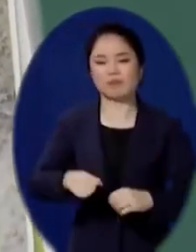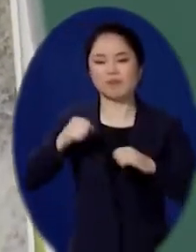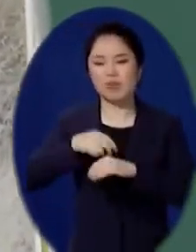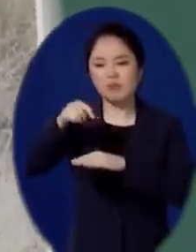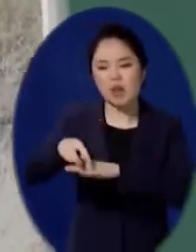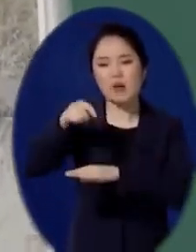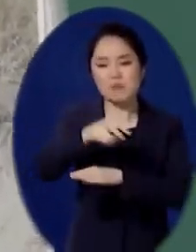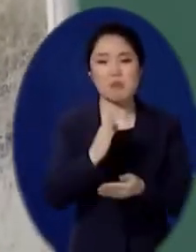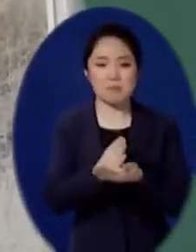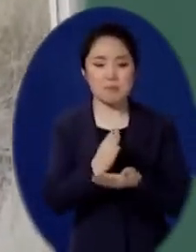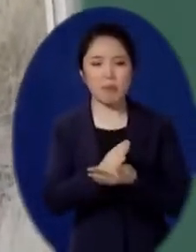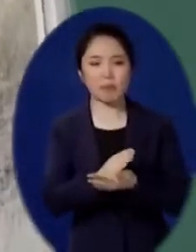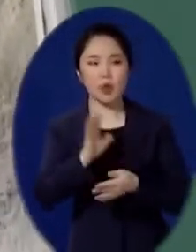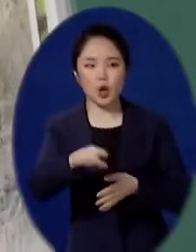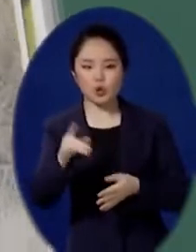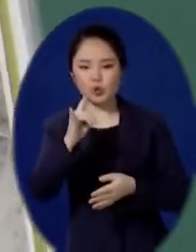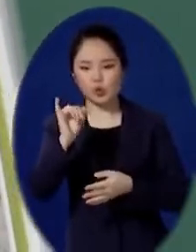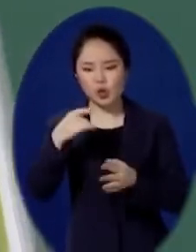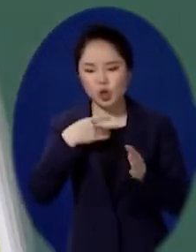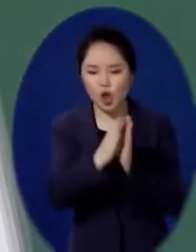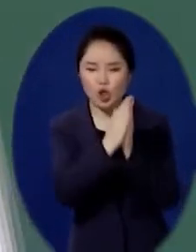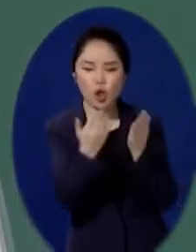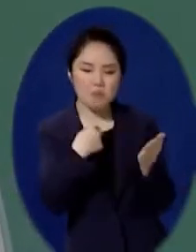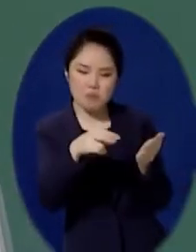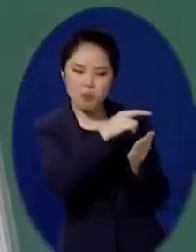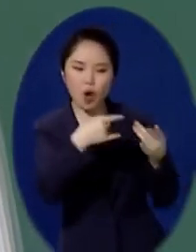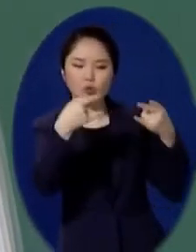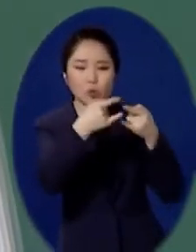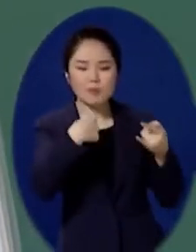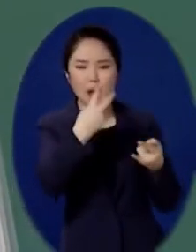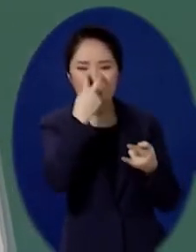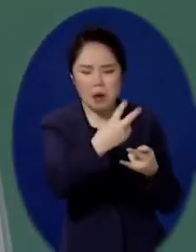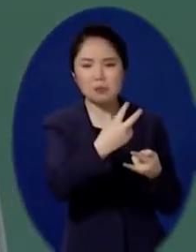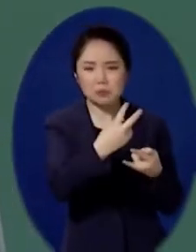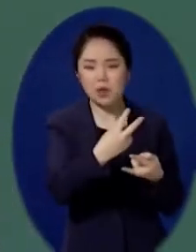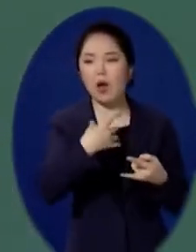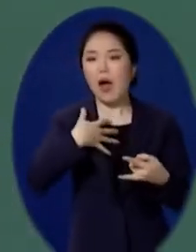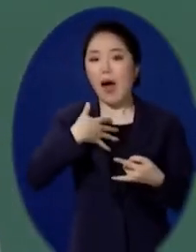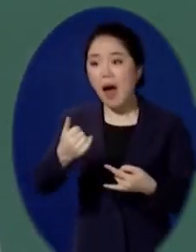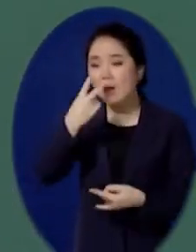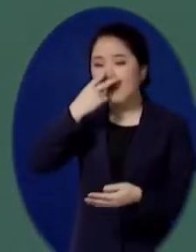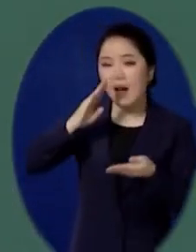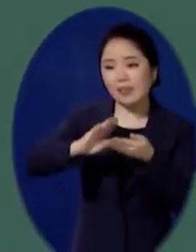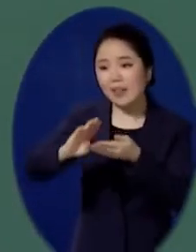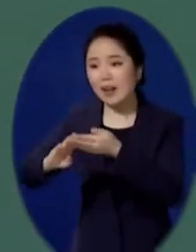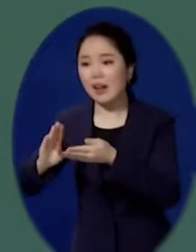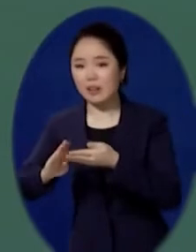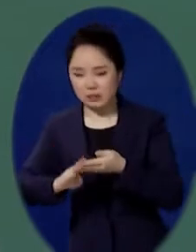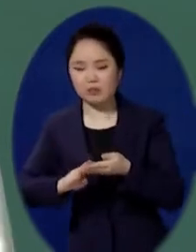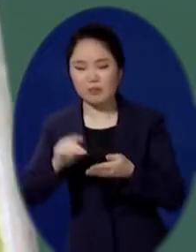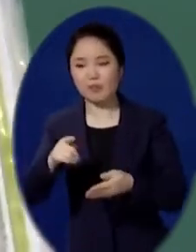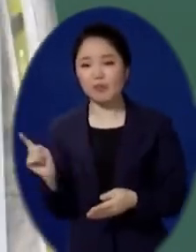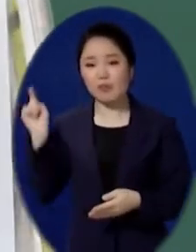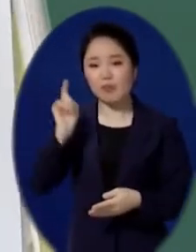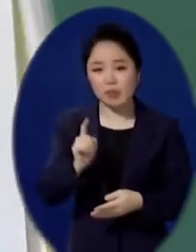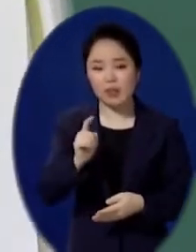цавчлан. Зурагт кино номноосл зөндөө харсан амттай амраа хүү энд